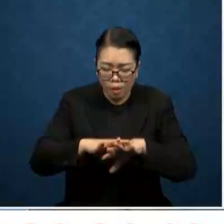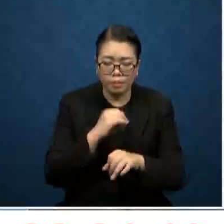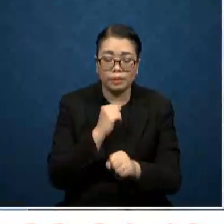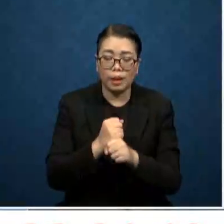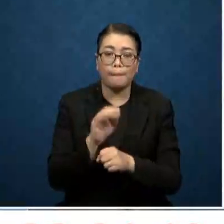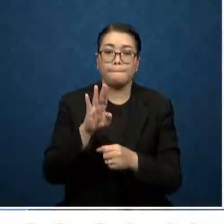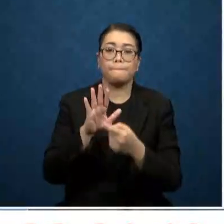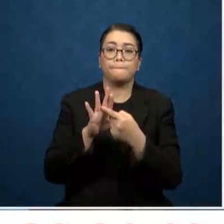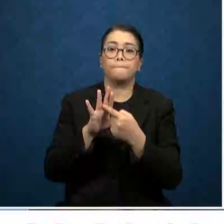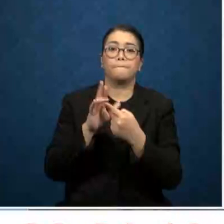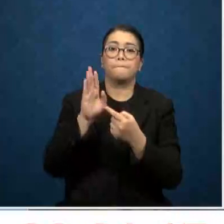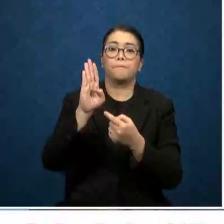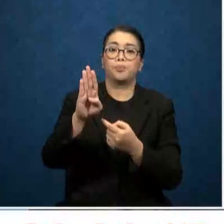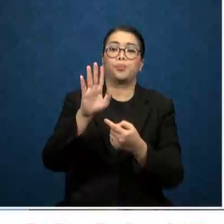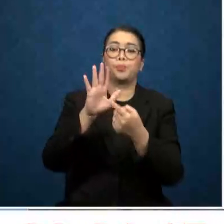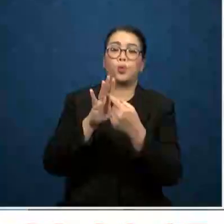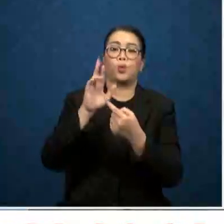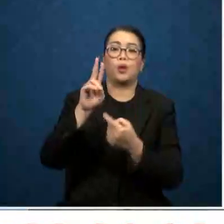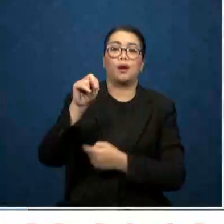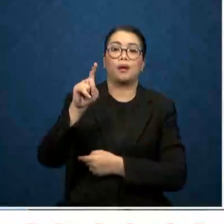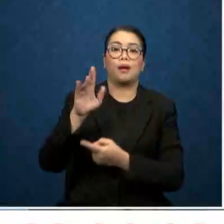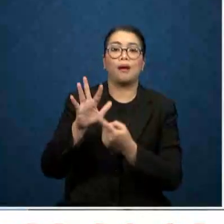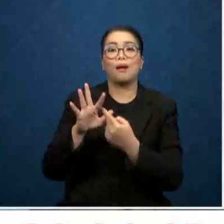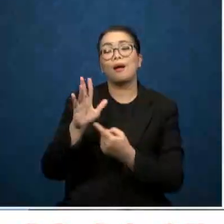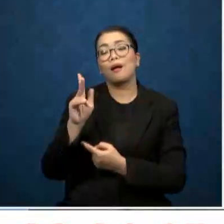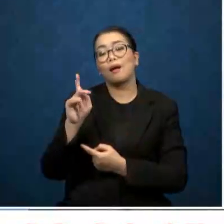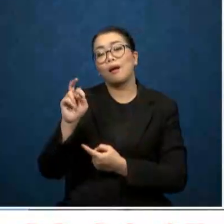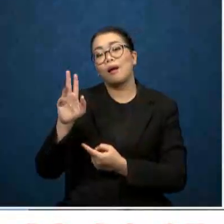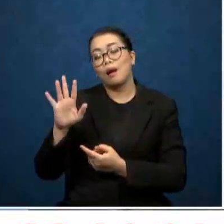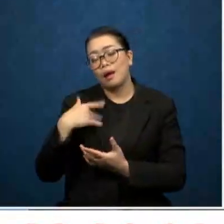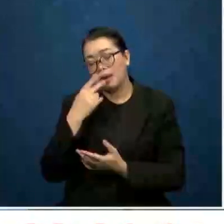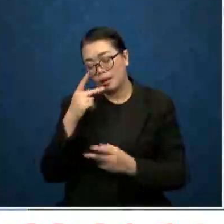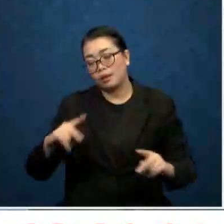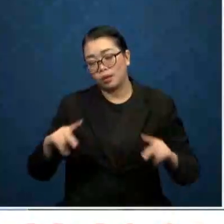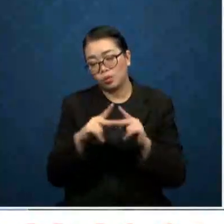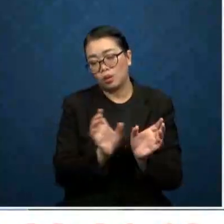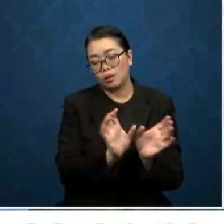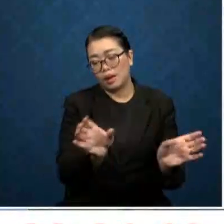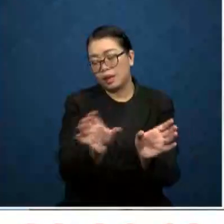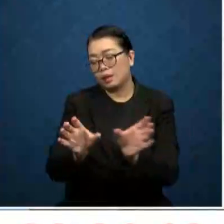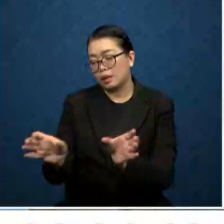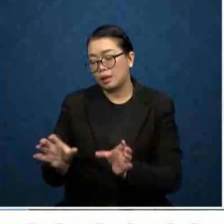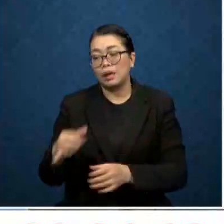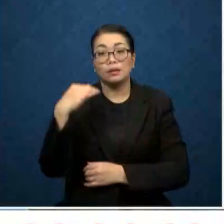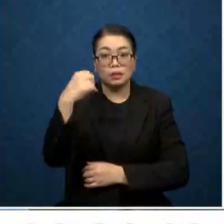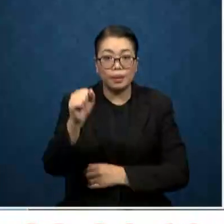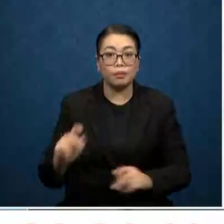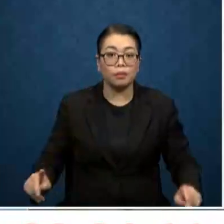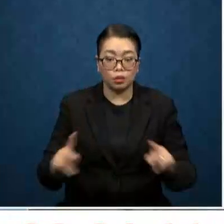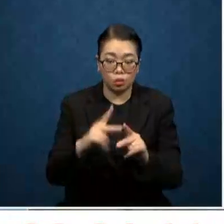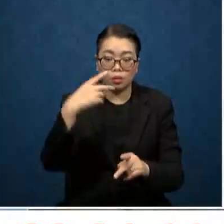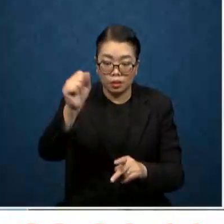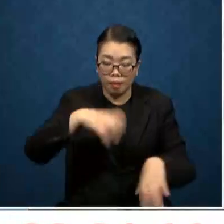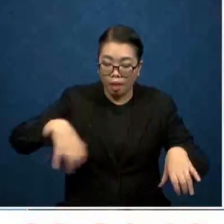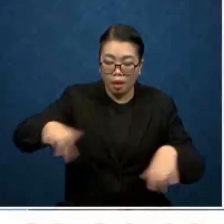บูรณาการอีกแล้วหนีไม่พ้นแล้วครับเรื่องนี้เพราะเห็นว่ามันเป็นหน่วยงานกระทรวงต่างๆแยกไปเป็น 10กระทรวงที่ดูแลเรื่องนี้มากเหลือ